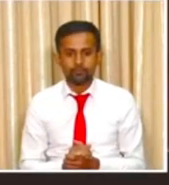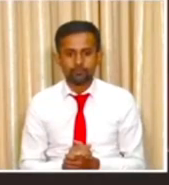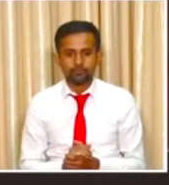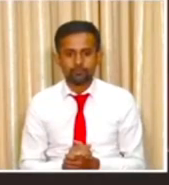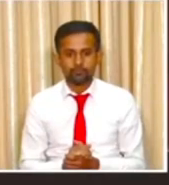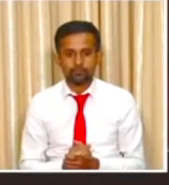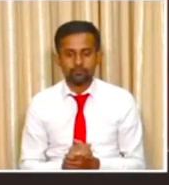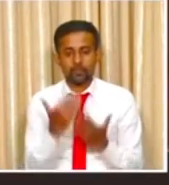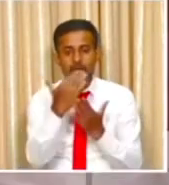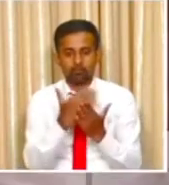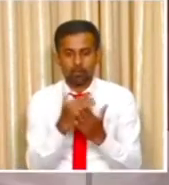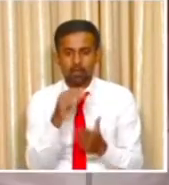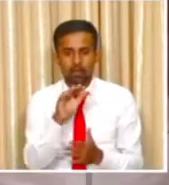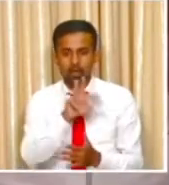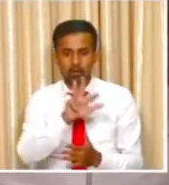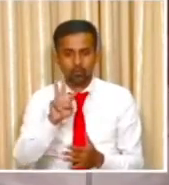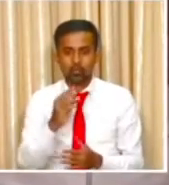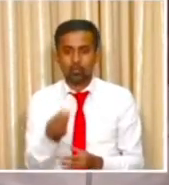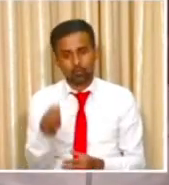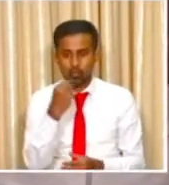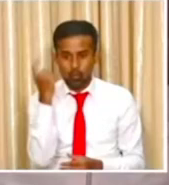මම විශ්සර හොයලා කියන්න 93 දුන්නද කියලා හොයලා කියන්න